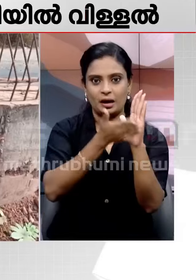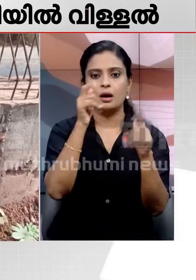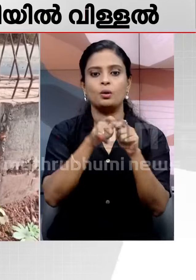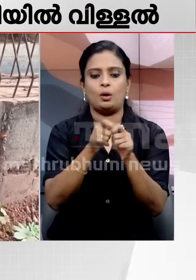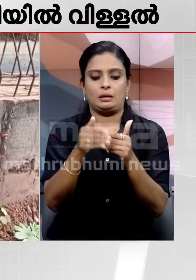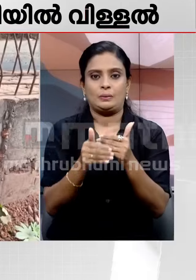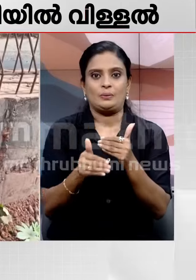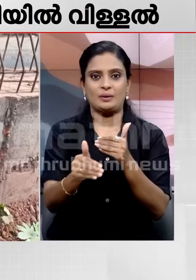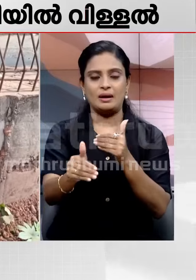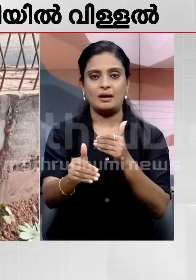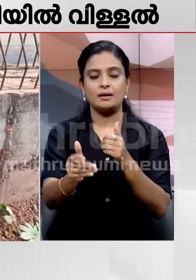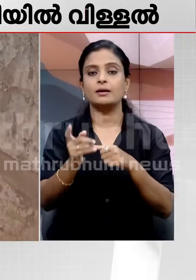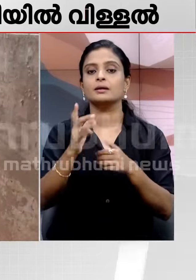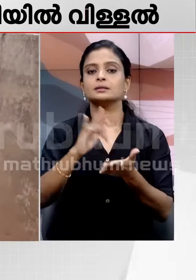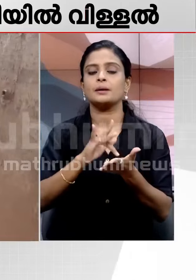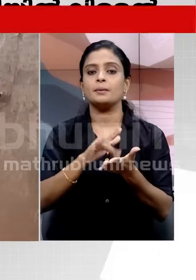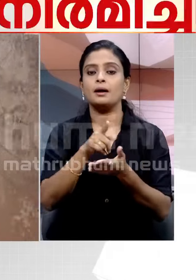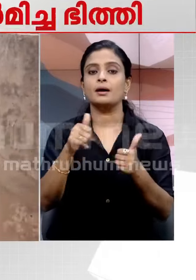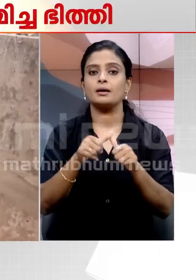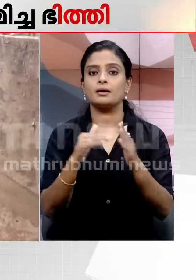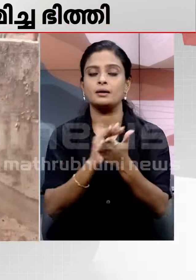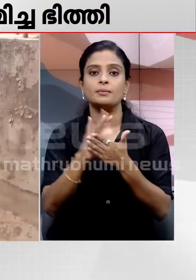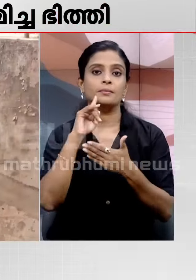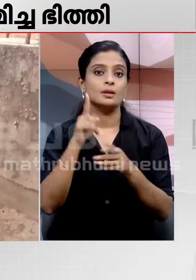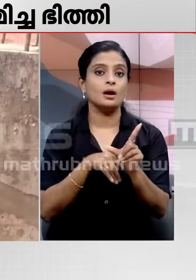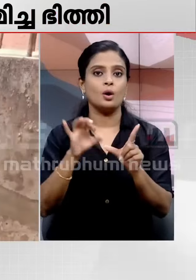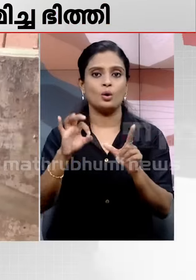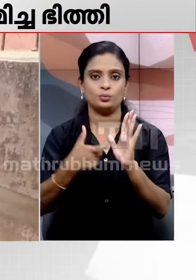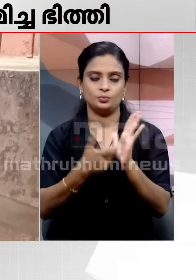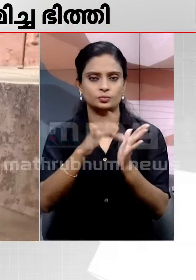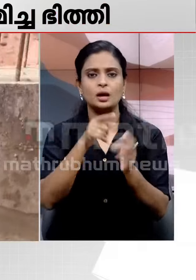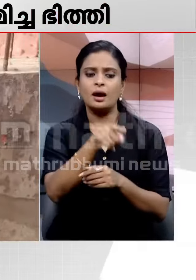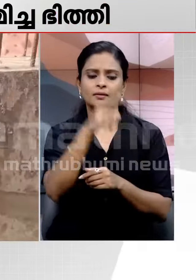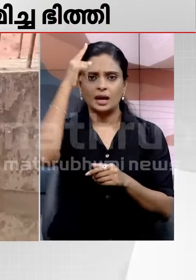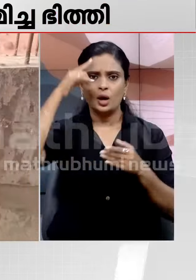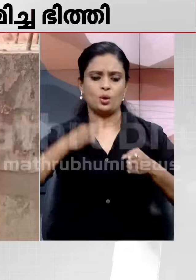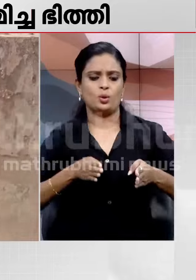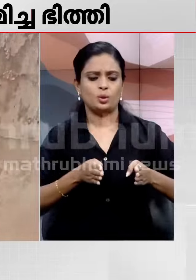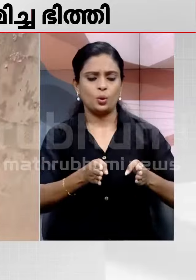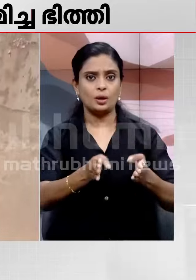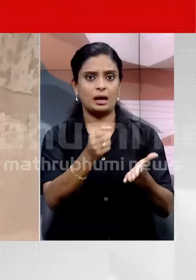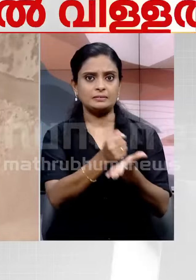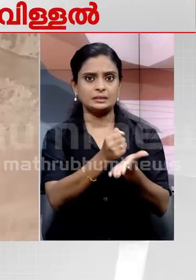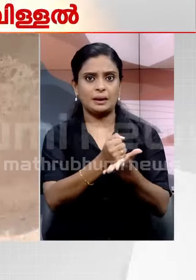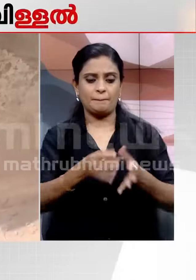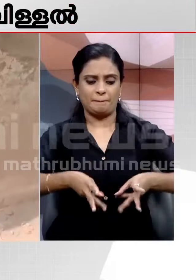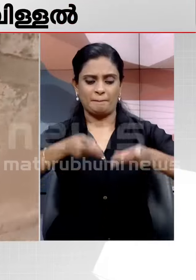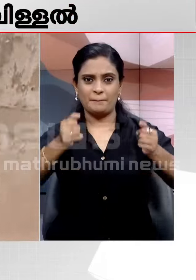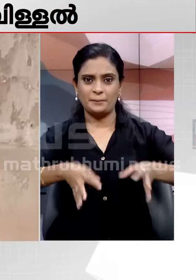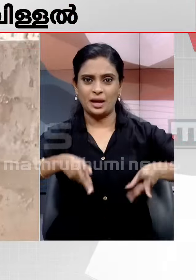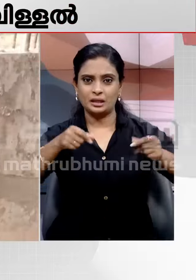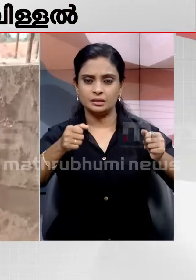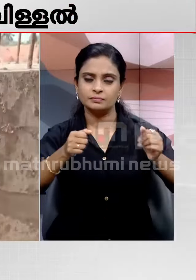നടക്കുന്ന ഭാഗമാണ് അഴിയൂർ ചോമ്പാൽ ഭാഗം. അവിടെ സർവീസ് റോഡിന് വേണ്ടിയിട്ട് മണ്ണ് നിറക്കുന്നതിന് മുൻപായി തന്നെ